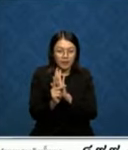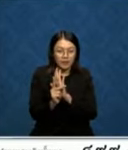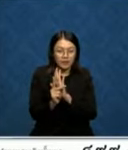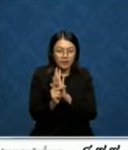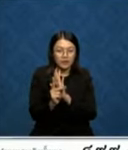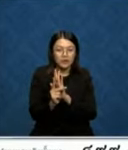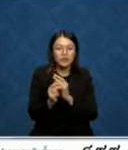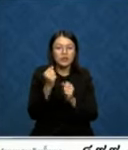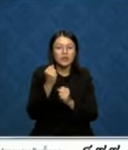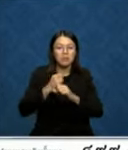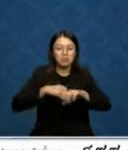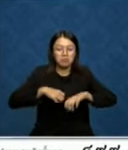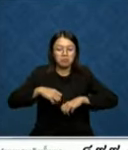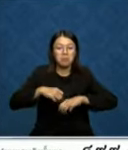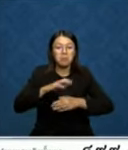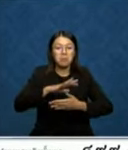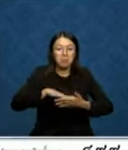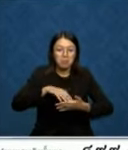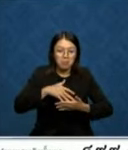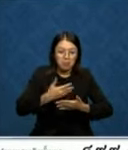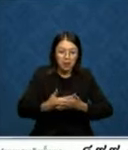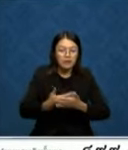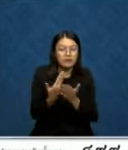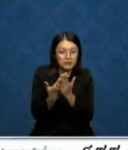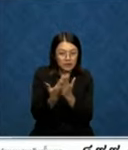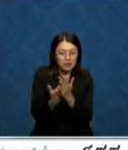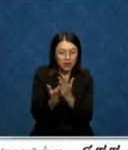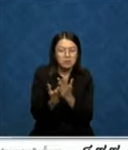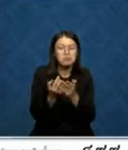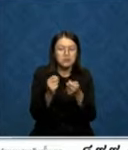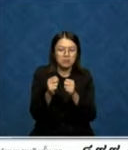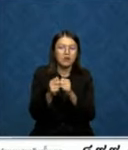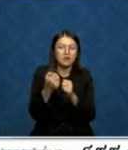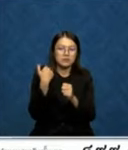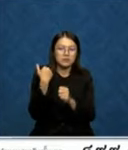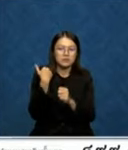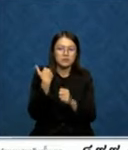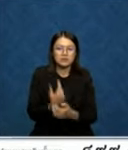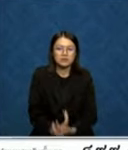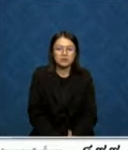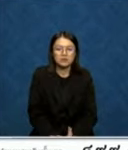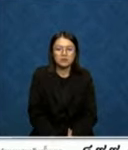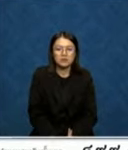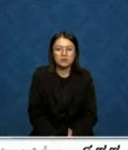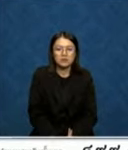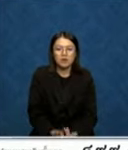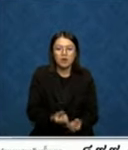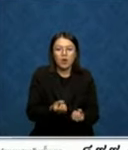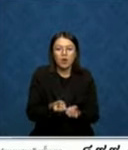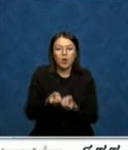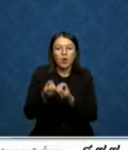ในการดำเนินนโยบายดิจิตอลวอลเล็ตยังเป็นปัญหาอาจจะต้องส่งไปให้มีการตีความโดยองค์กรอิส